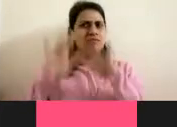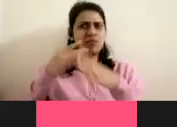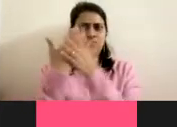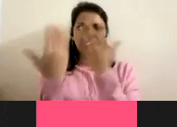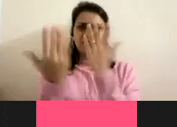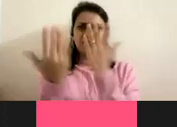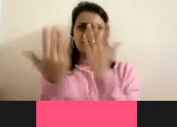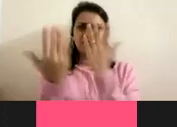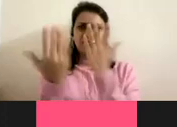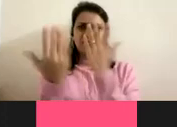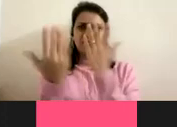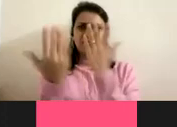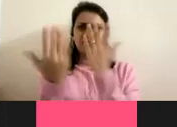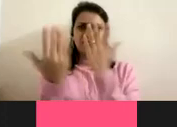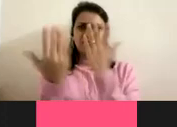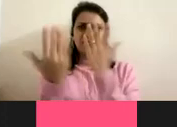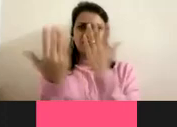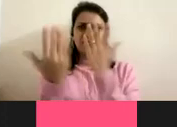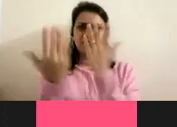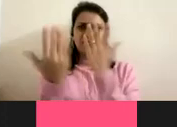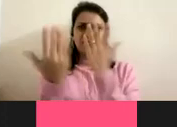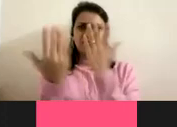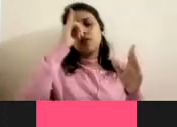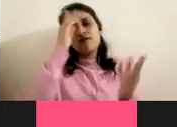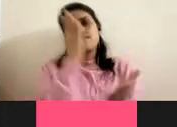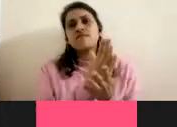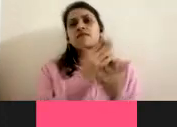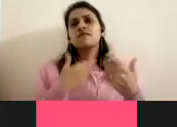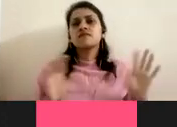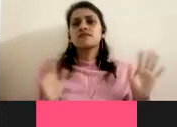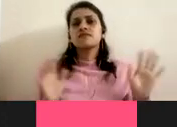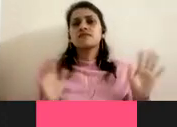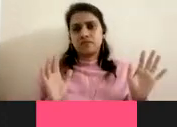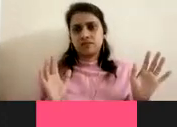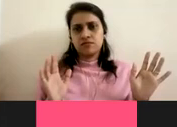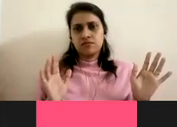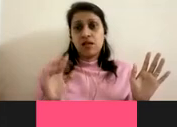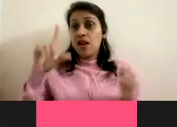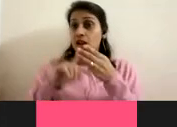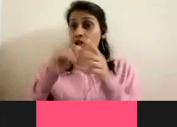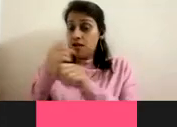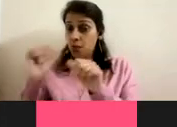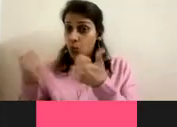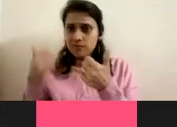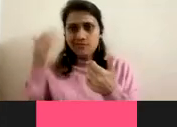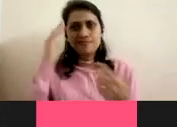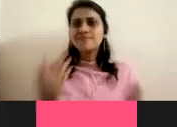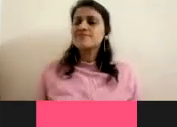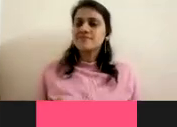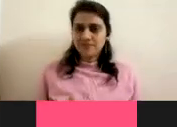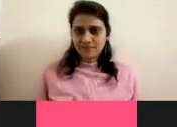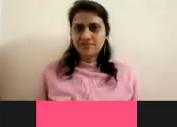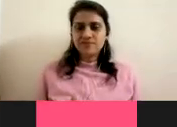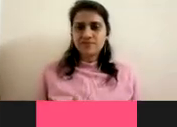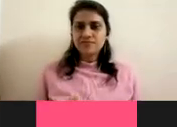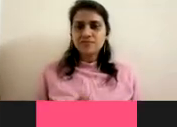दोनों चाहिए टाइप करने के लिए, हमारा दिमाग उस तरह से प्रोग्राम्ड है कि दोनों हाथ चाहिए टाइप करने के लिए, क्योंकि दैट इज अदरवाइज दिमाग काम